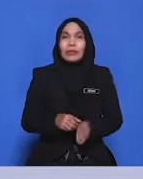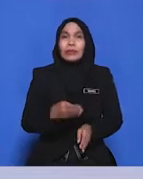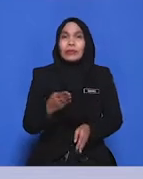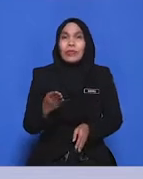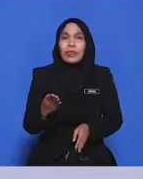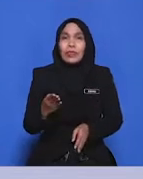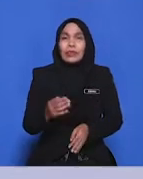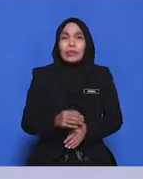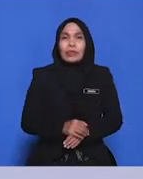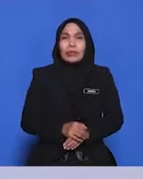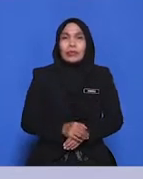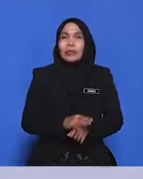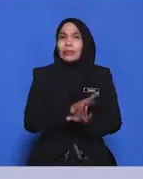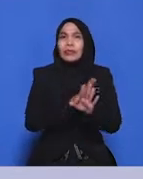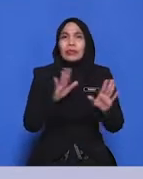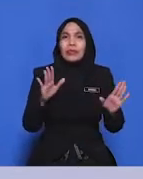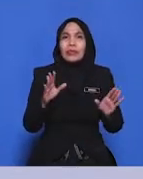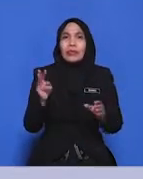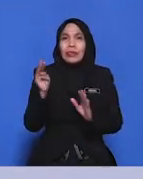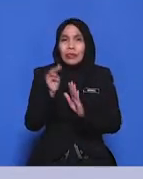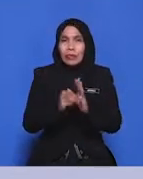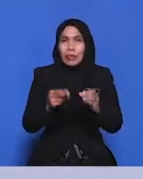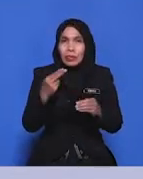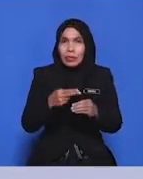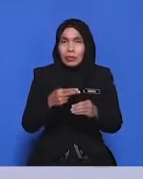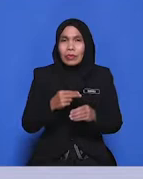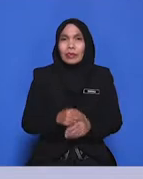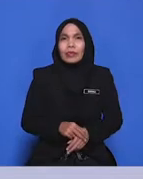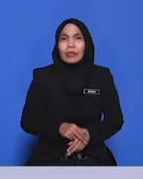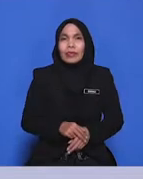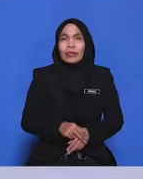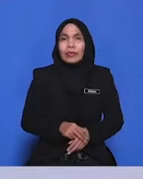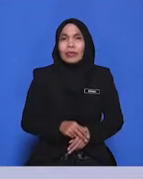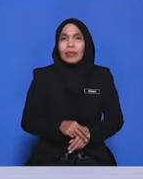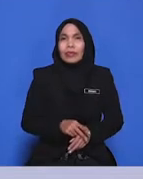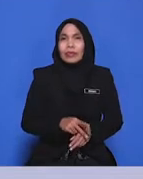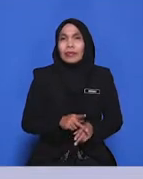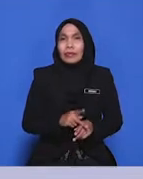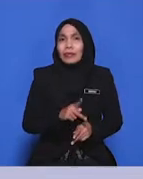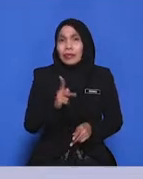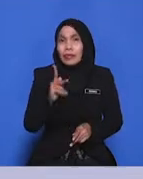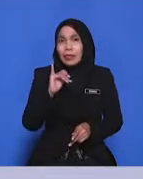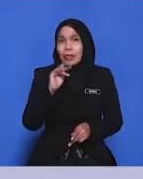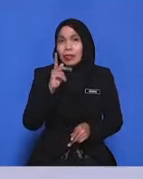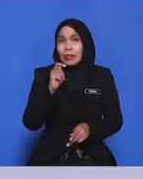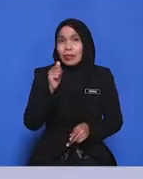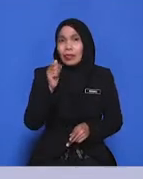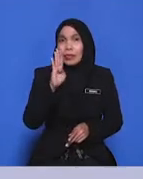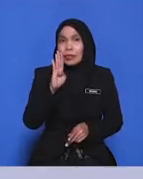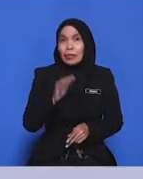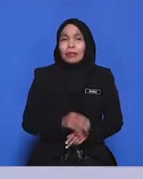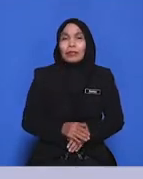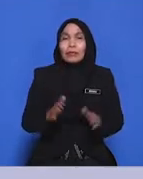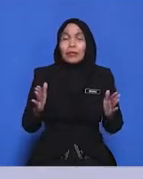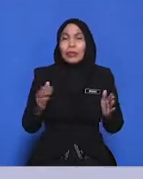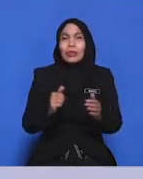Jamaluddin Al-Afghani tidak menghasilkan kitab-kitab besar sebagaimana kebiasaan ulama-ulama yang